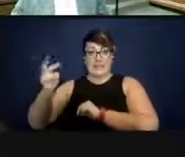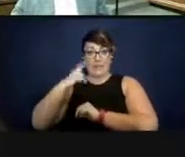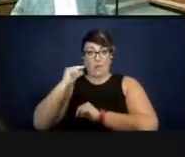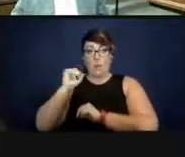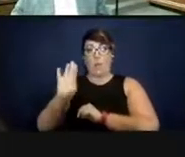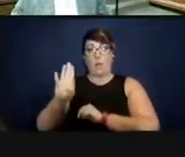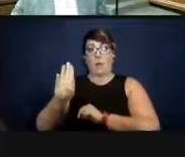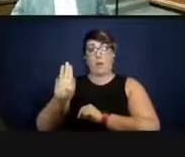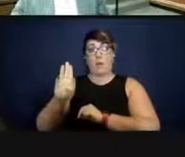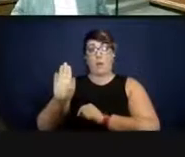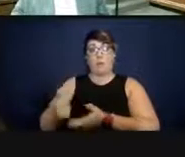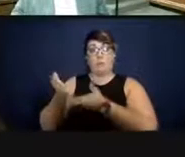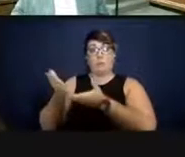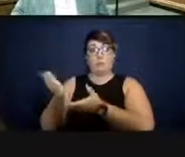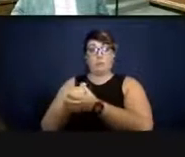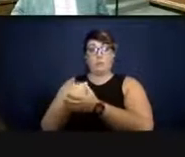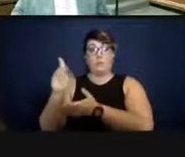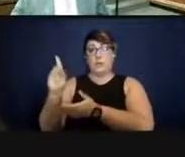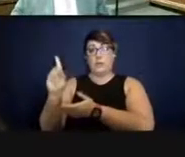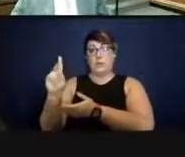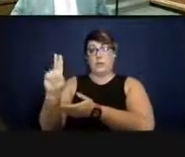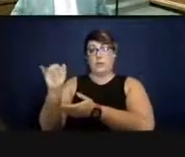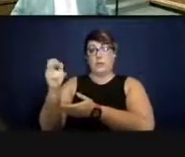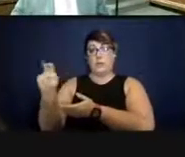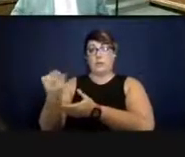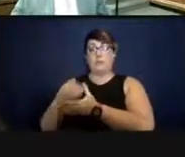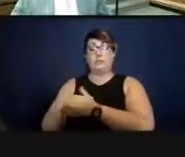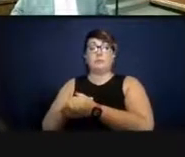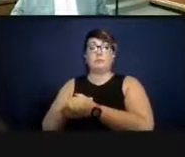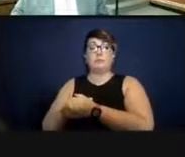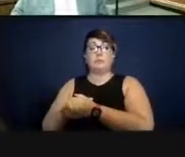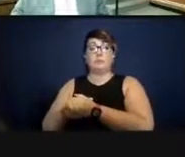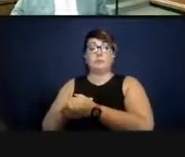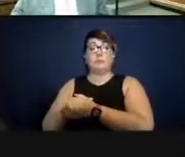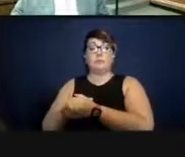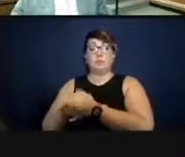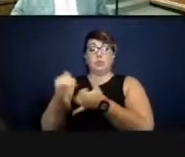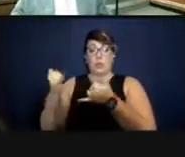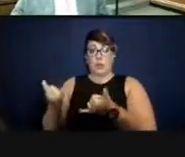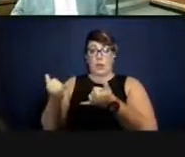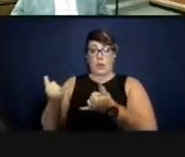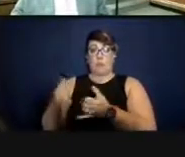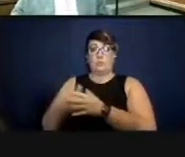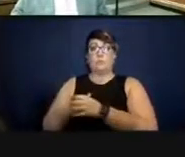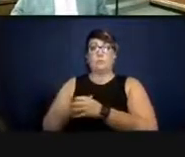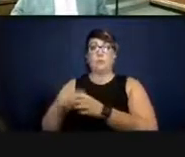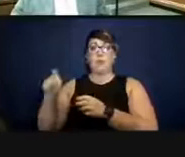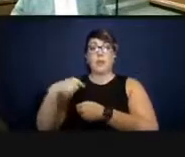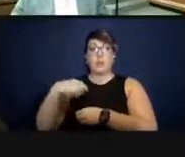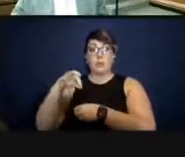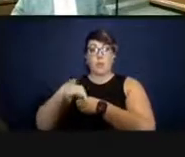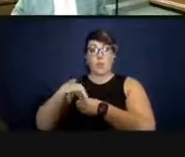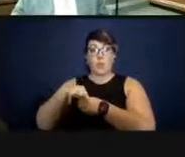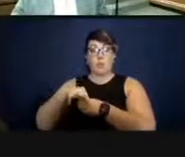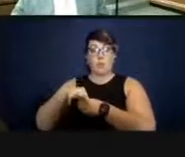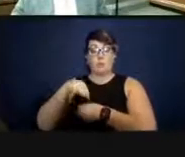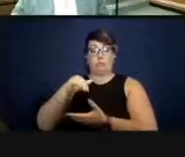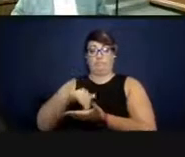tuweze kujumuisha jambo hili. Ndio, Bi Duncan amekubaliana naye.